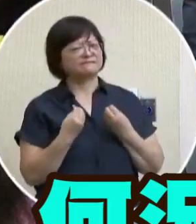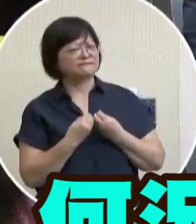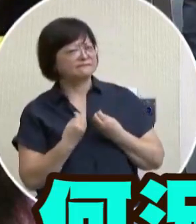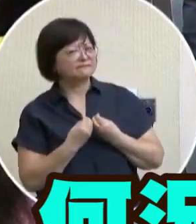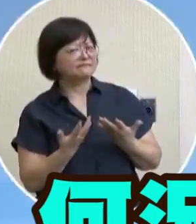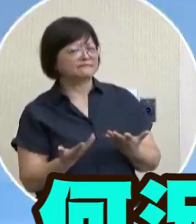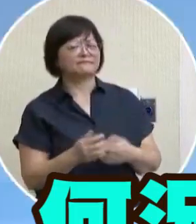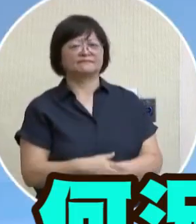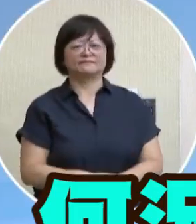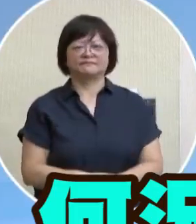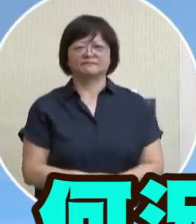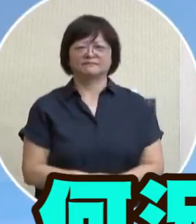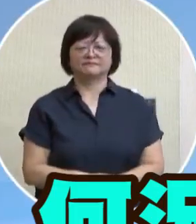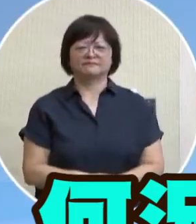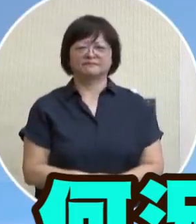何况